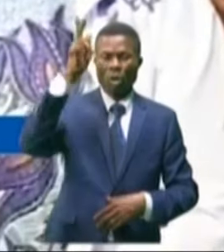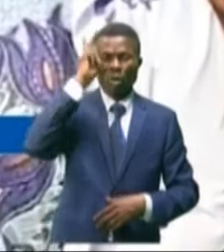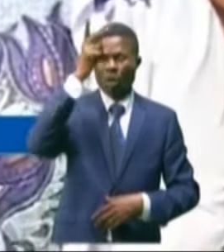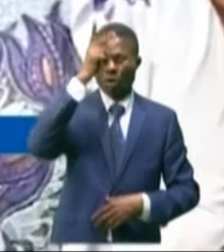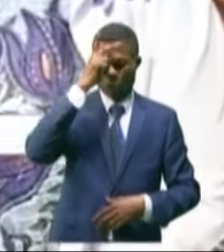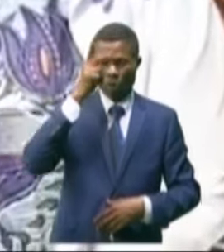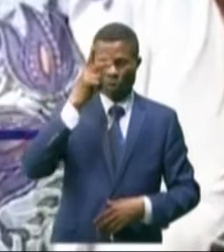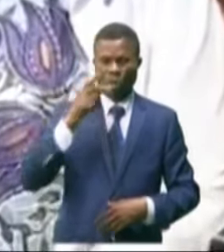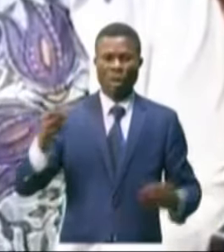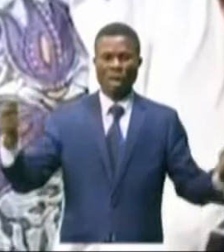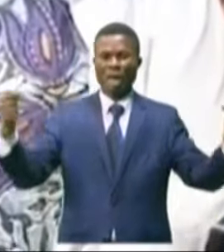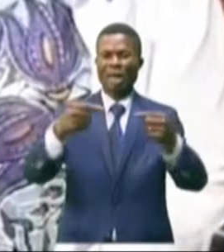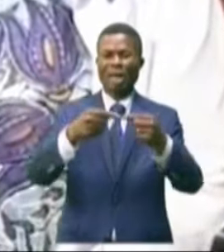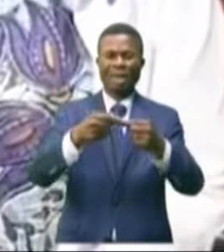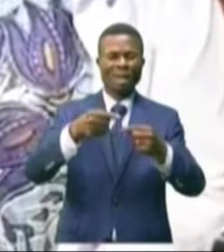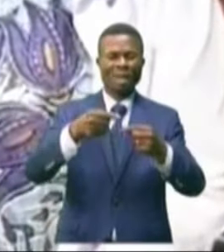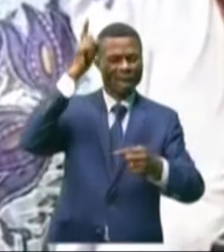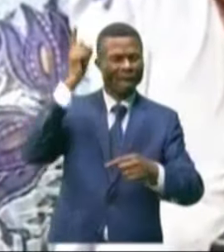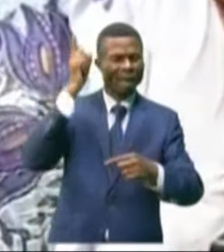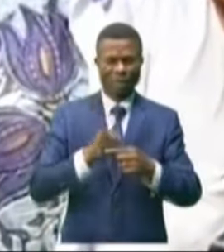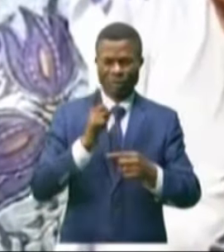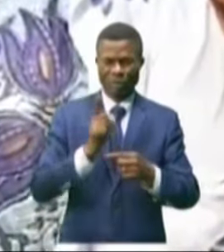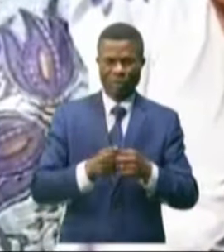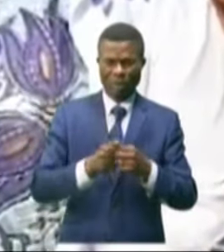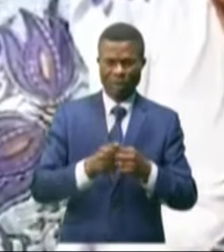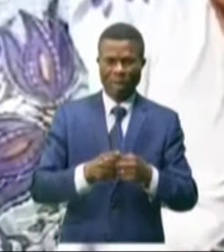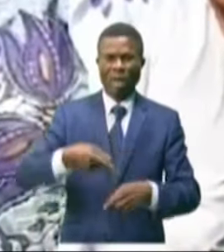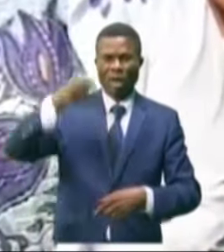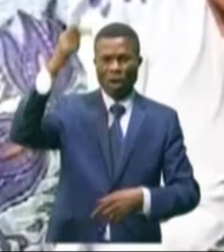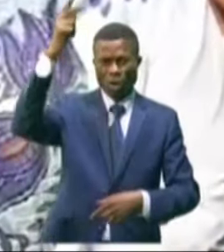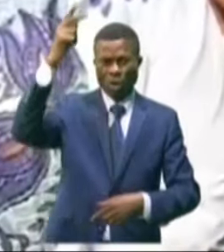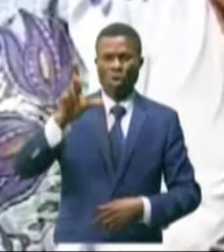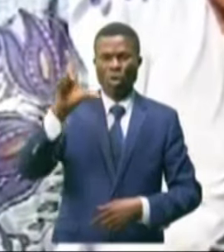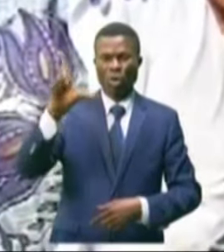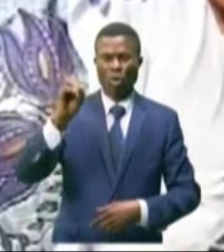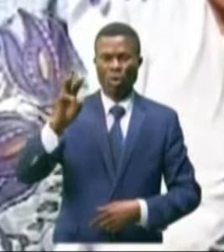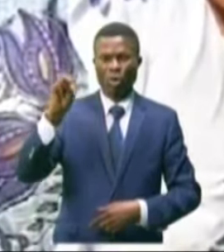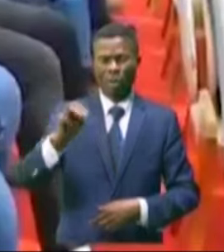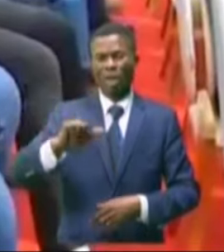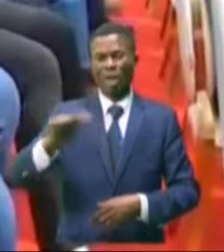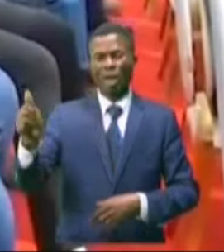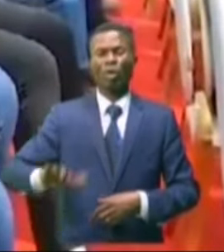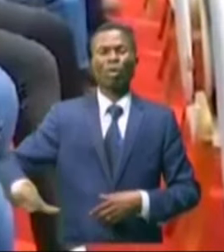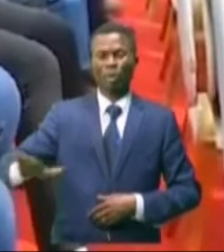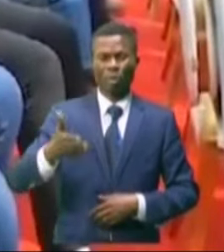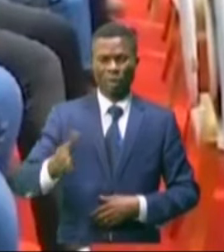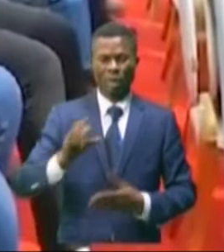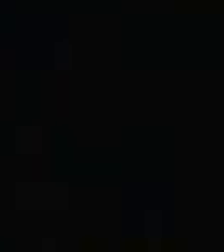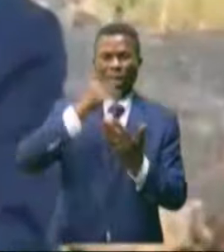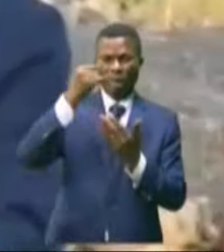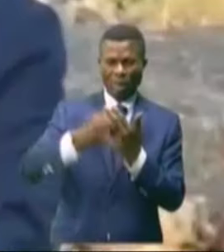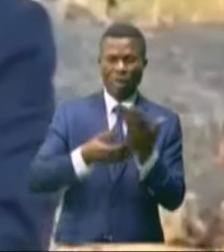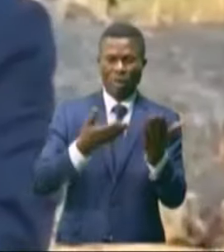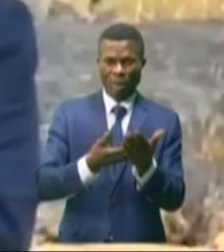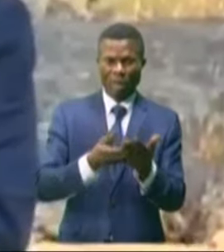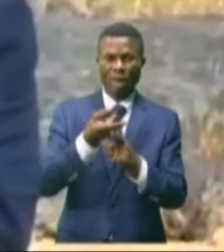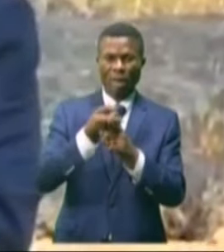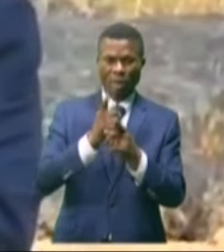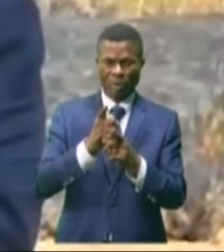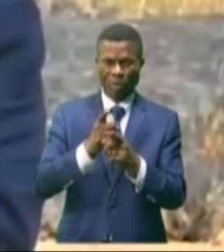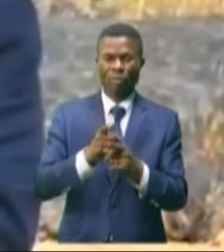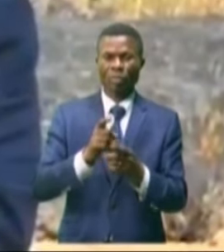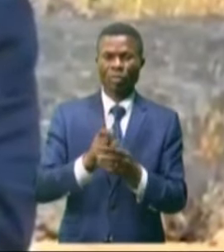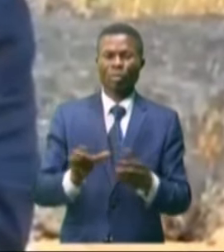mais surtout avec les provinces du Haut-Lomami, de la Lomami et du reste du pays. Ce projet est le fruit d'une convention